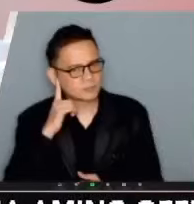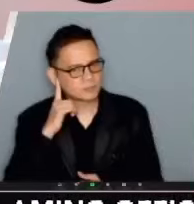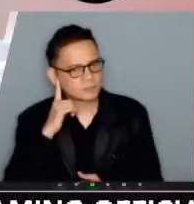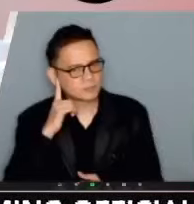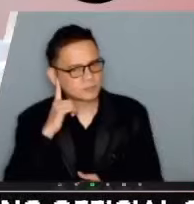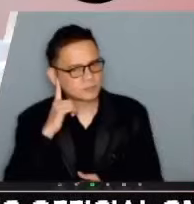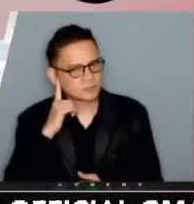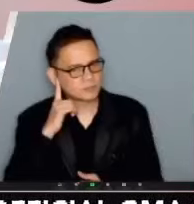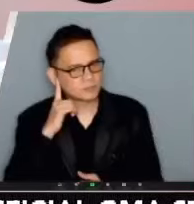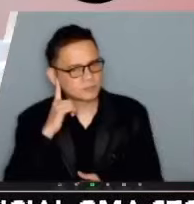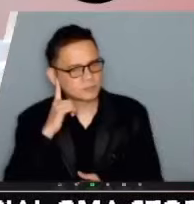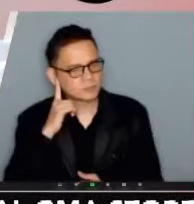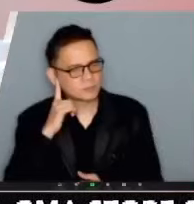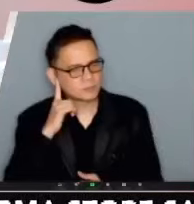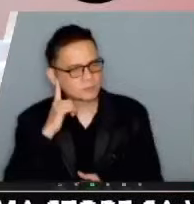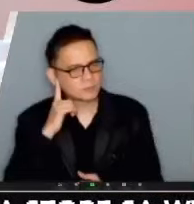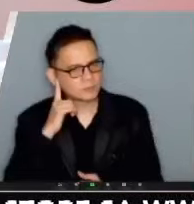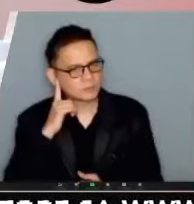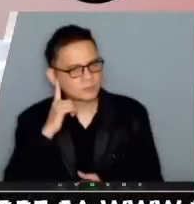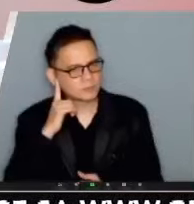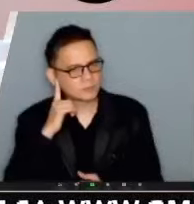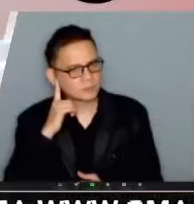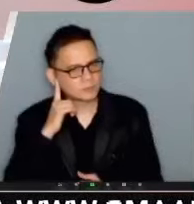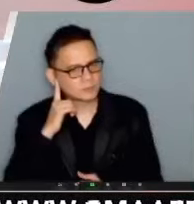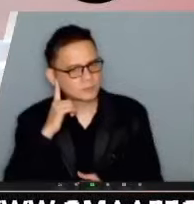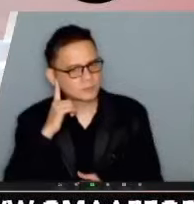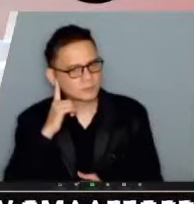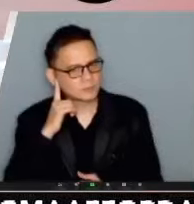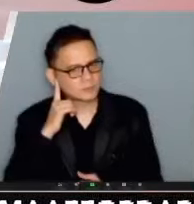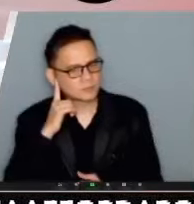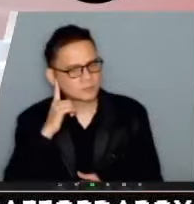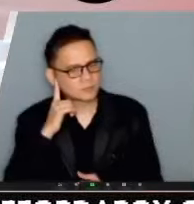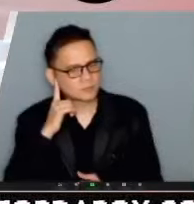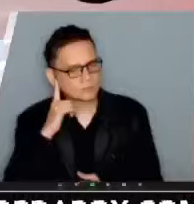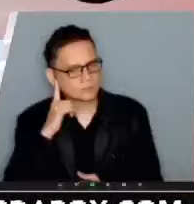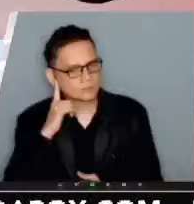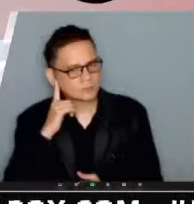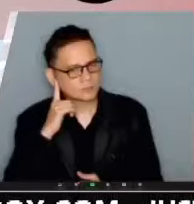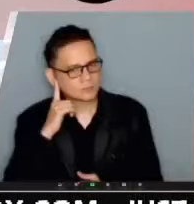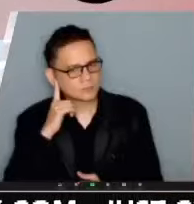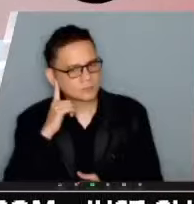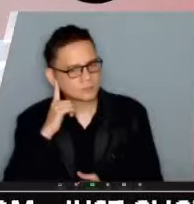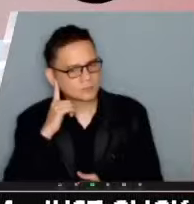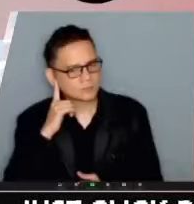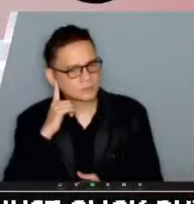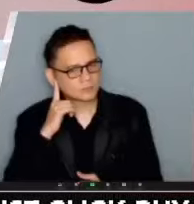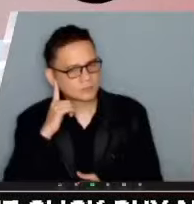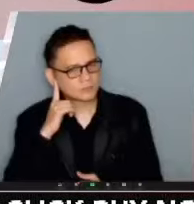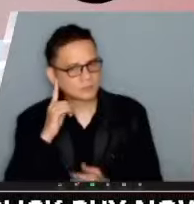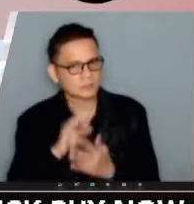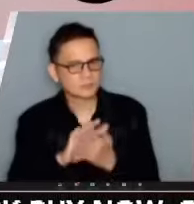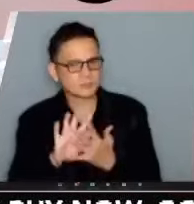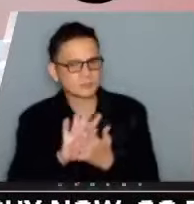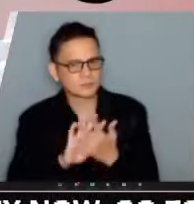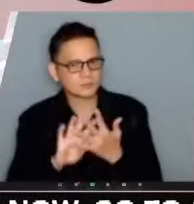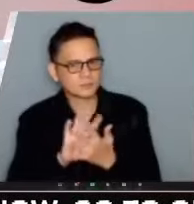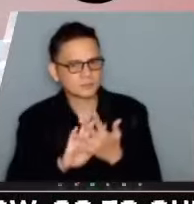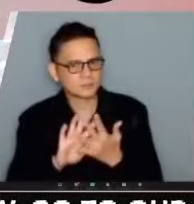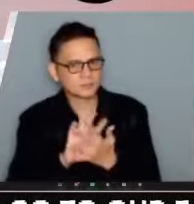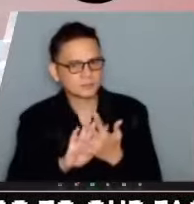target silang isbala targets. Hindi naman ito alintan ng Israel at buong Lebanon. No? Itong grupo lang yung isbala based in